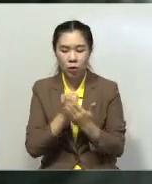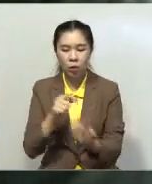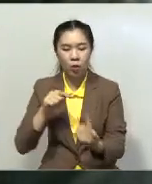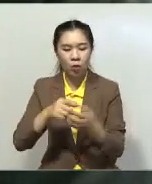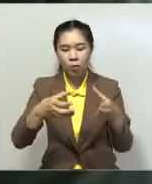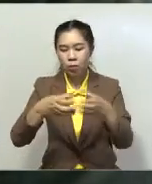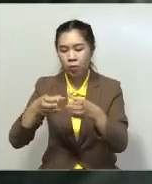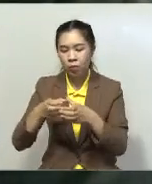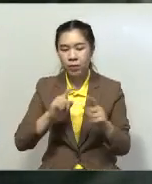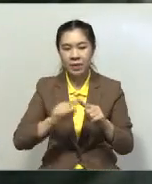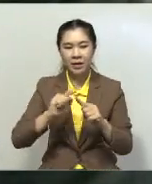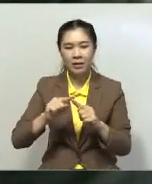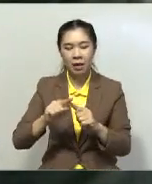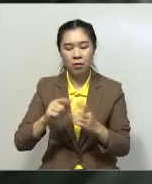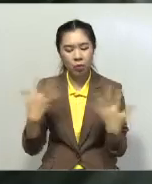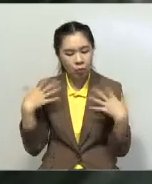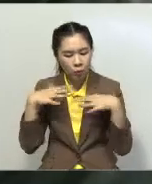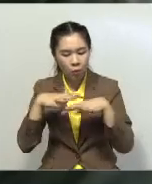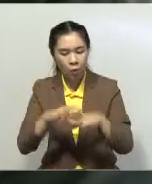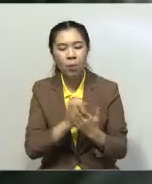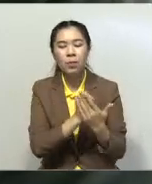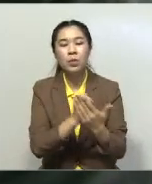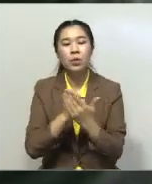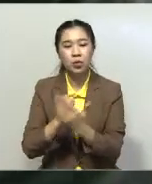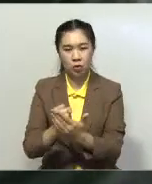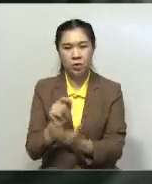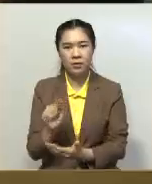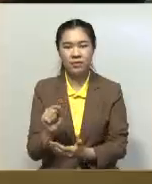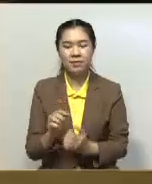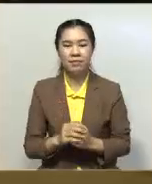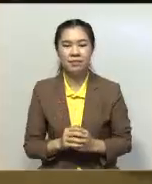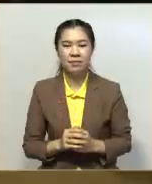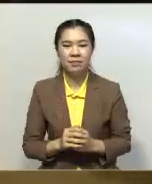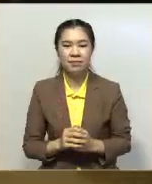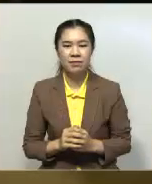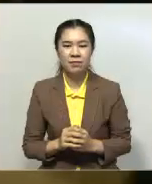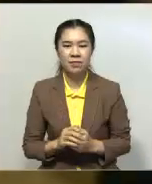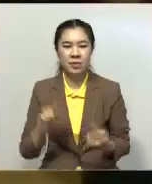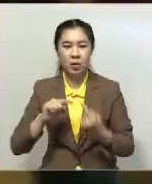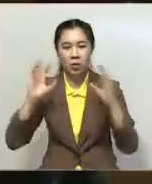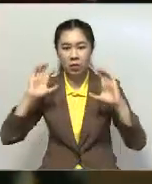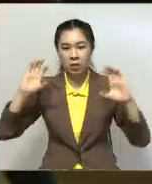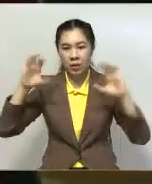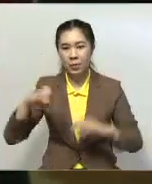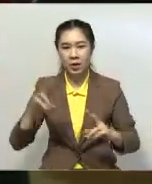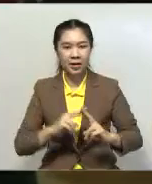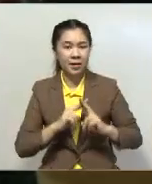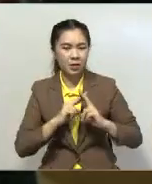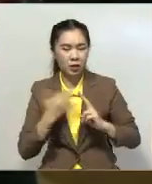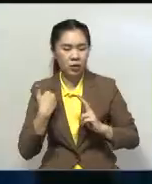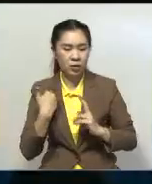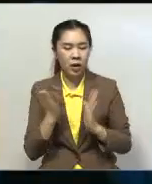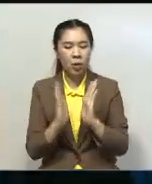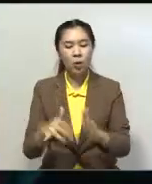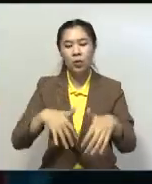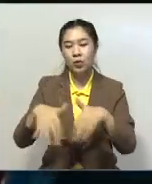วนนั้นได้ระดมกำลังเข้ามาที่อบต.ไร่โว่กันแล้วค่ะทั้งภาคส่วนของภาครัฐภาคเอกชนรวมถึงพี่น้อง